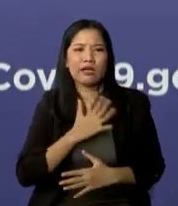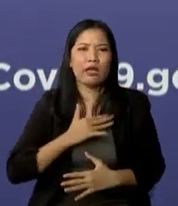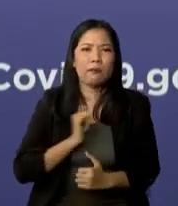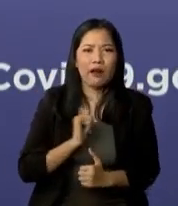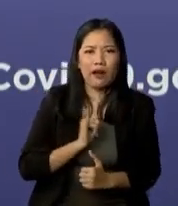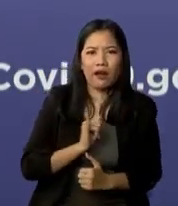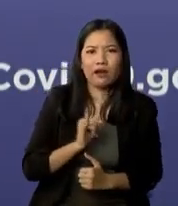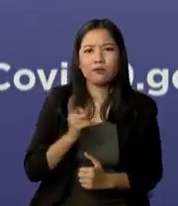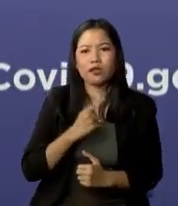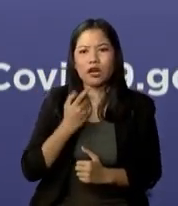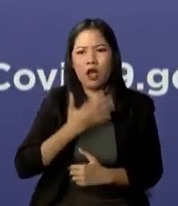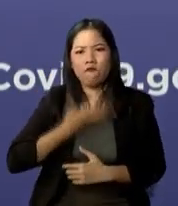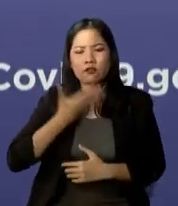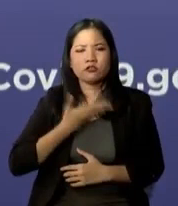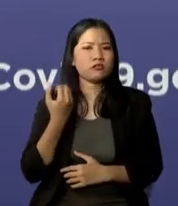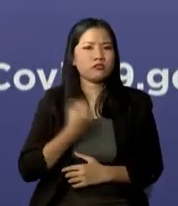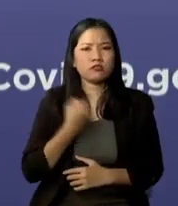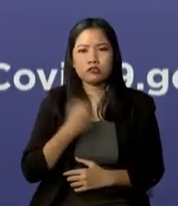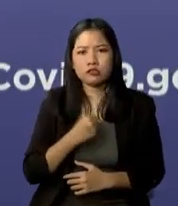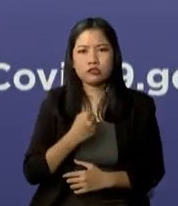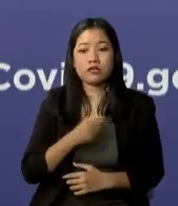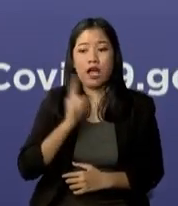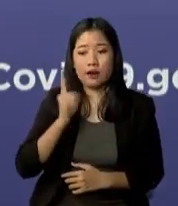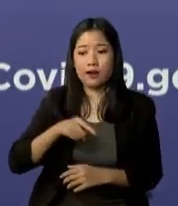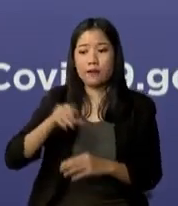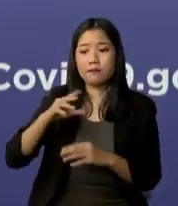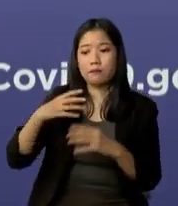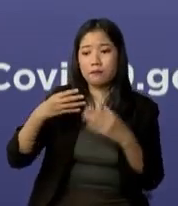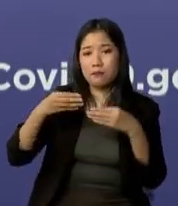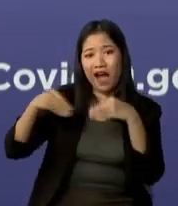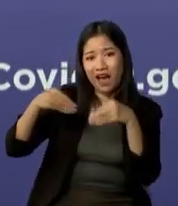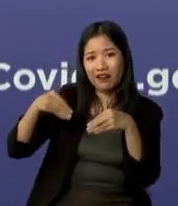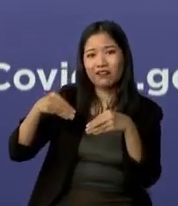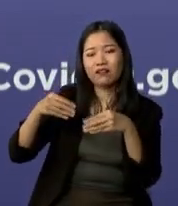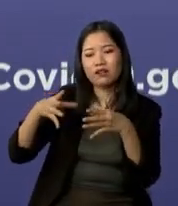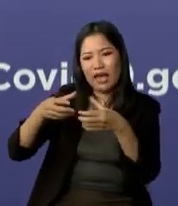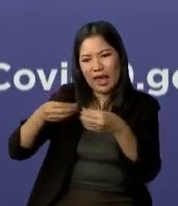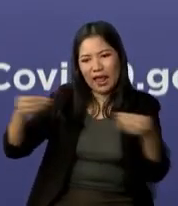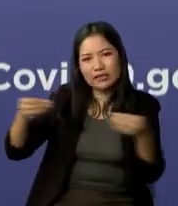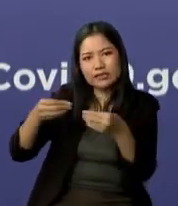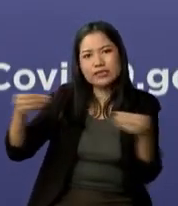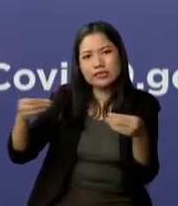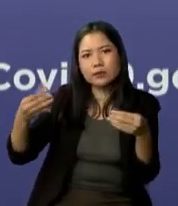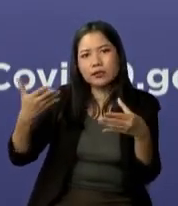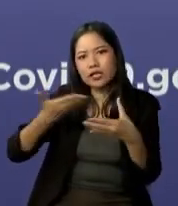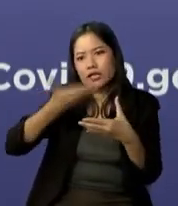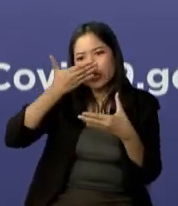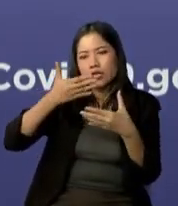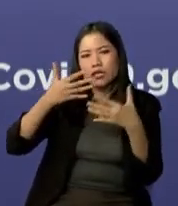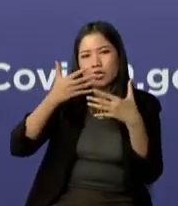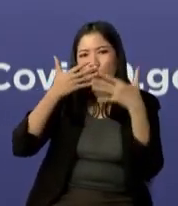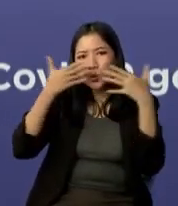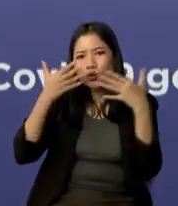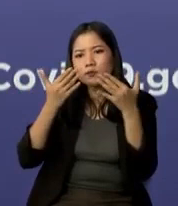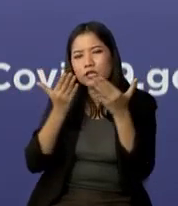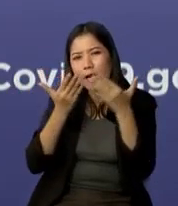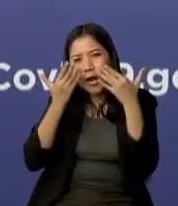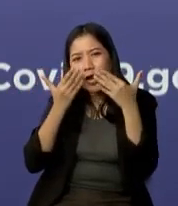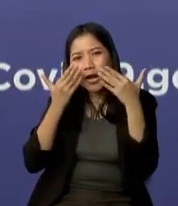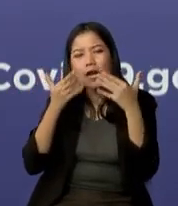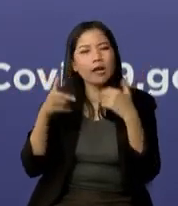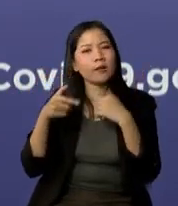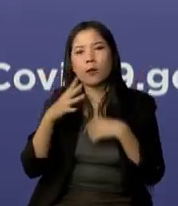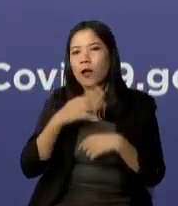untuk bernafas. Atau menggunakan bahan elastis yang kemudian terlalu menekan hidung, ini pun juga tidak nyaman